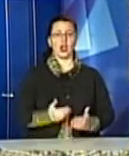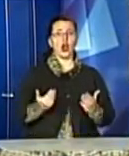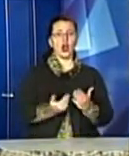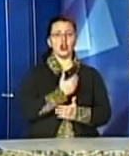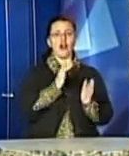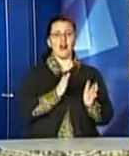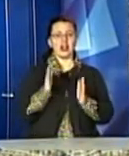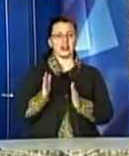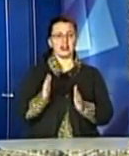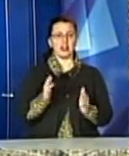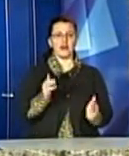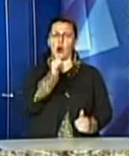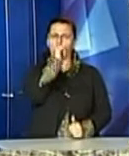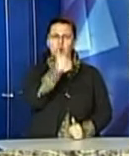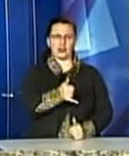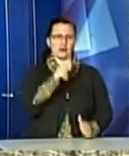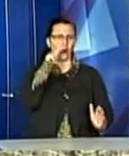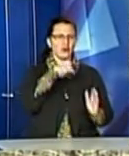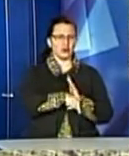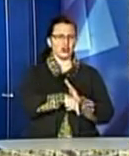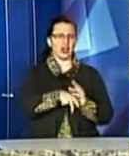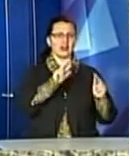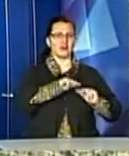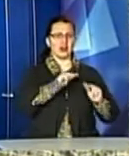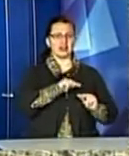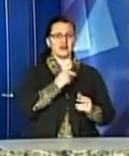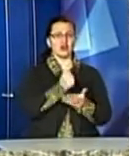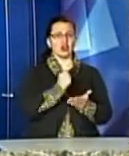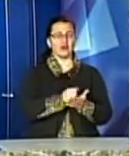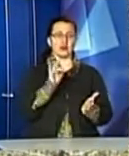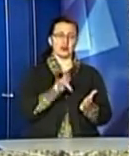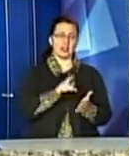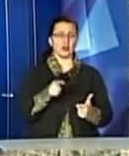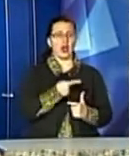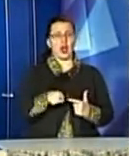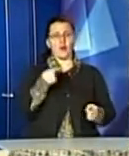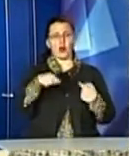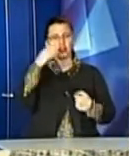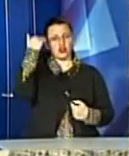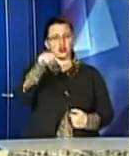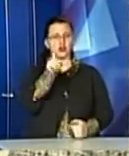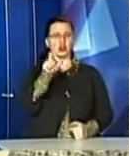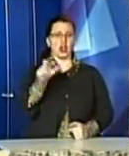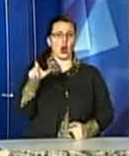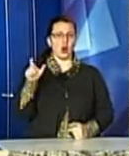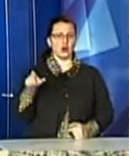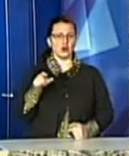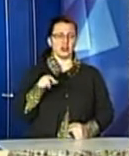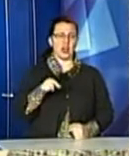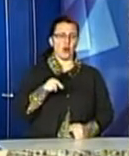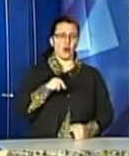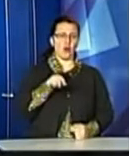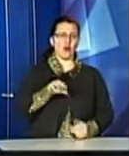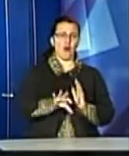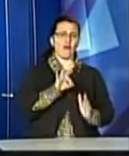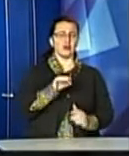Нова система унеможливить втручання працівників візового центру або інших сторонніх осіб у систему визначення дати візиту у візовий